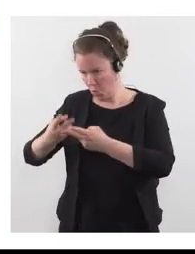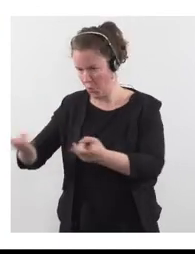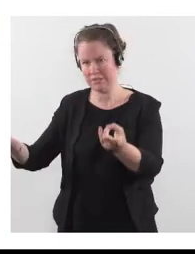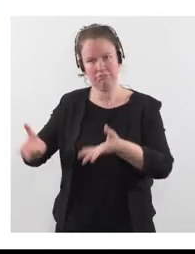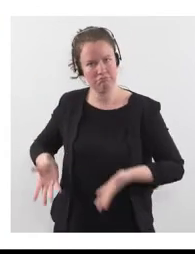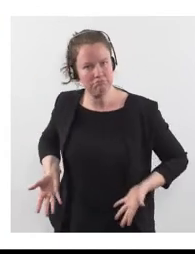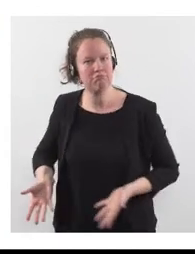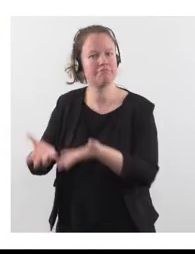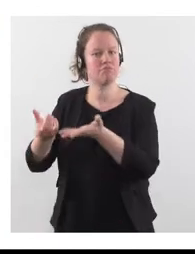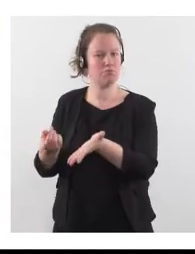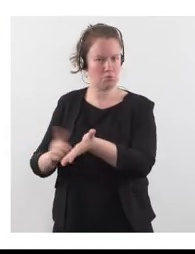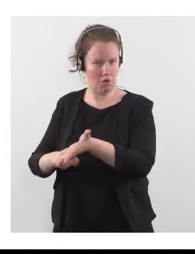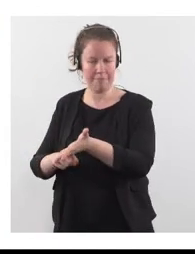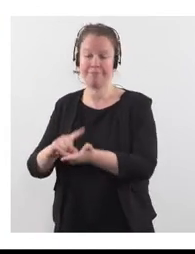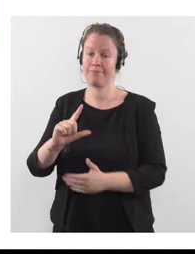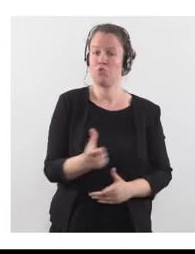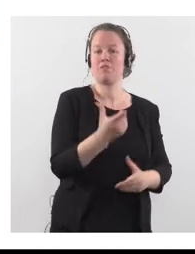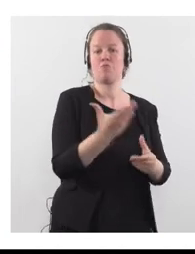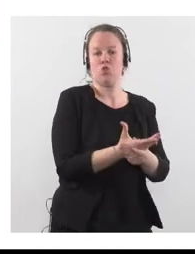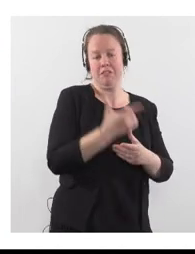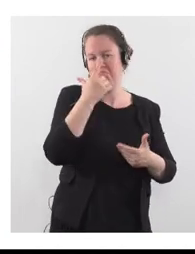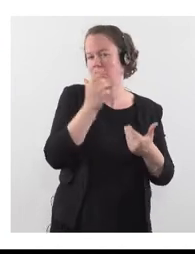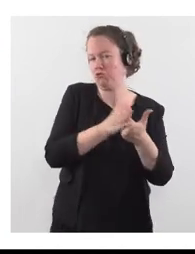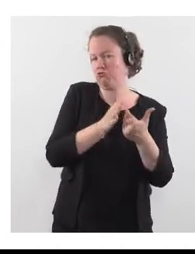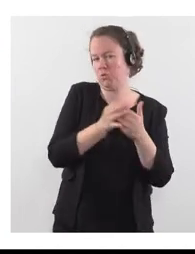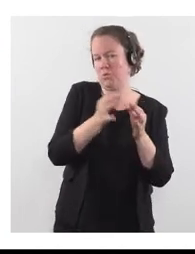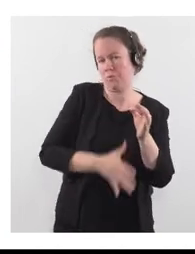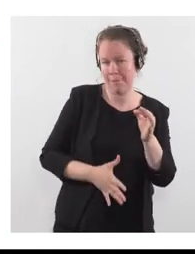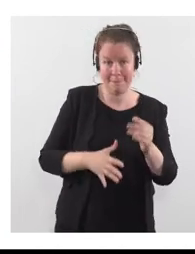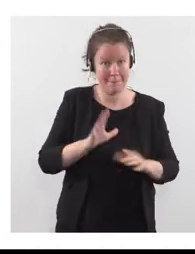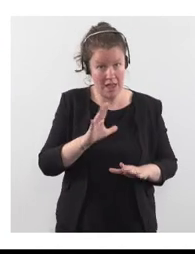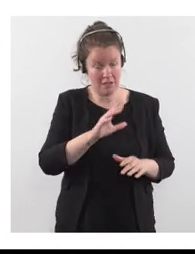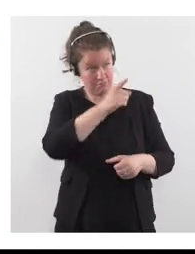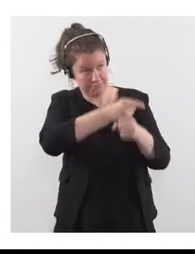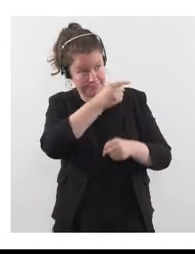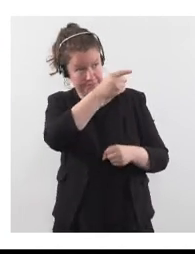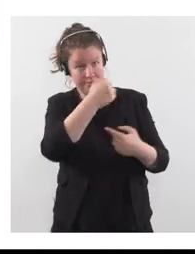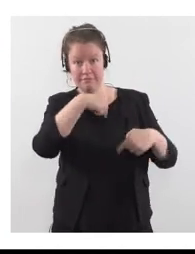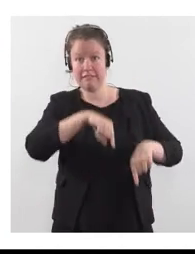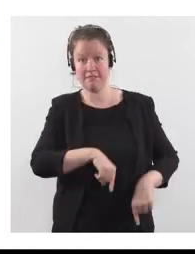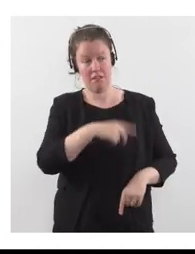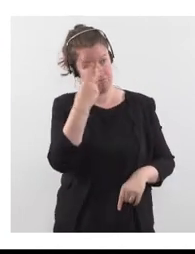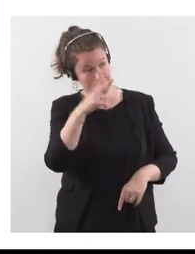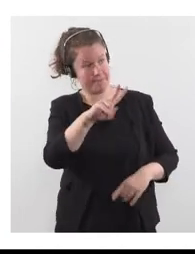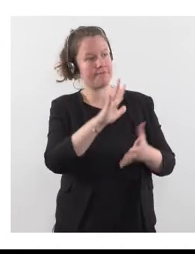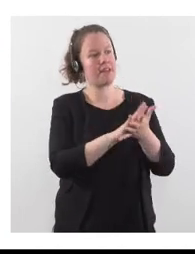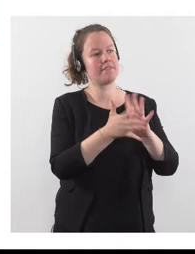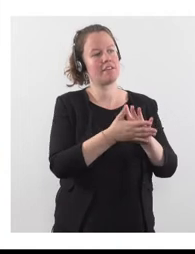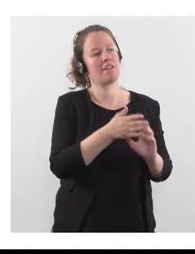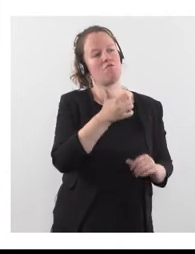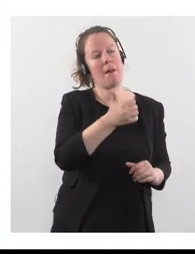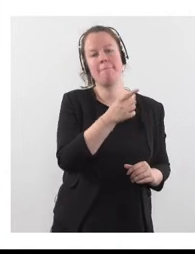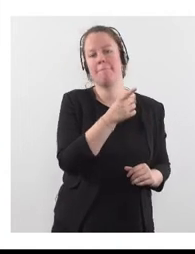l'autre, ils ont dit à peu près la même chose, mais ils ont ordonné au ministère de revoir leurs pratiques autour